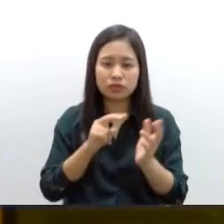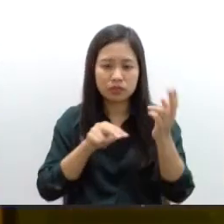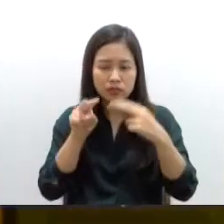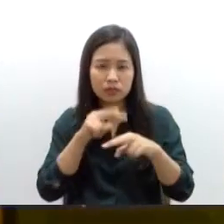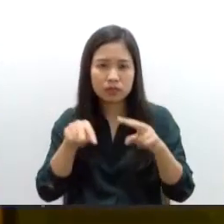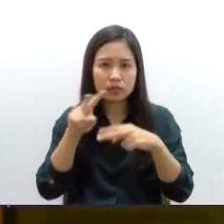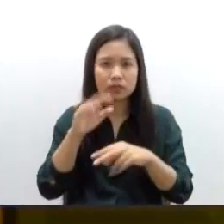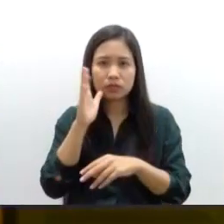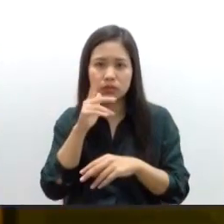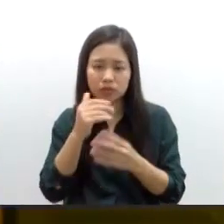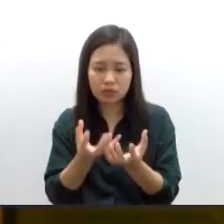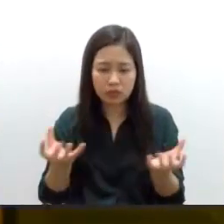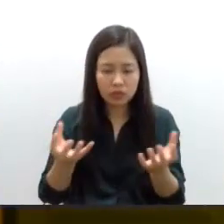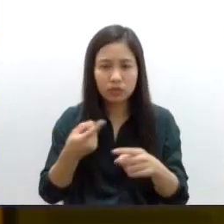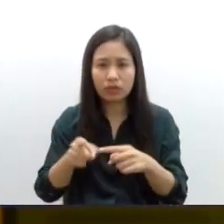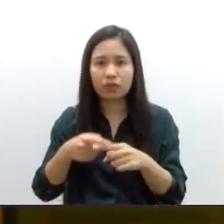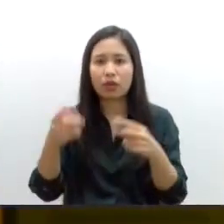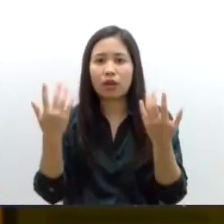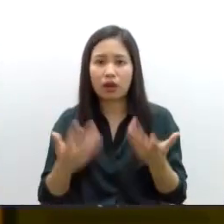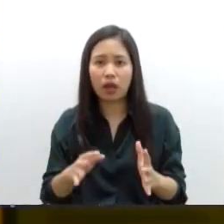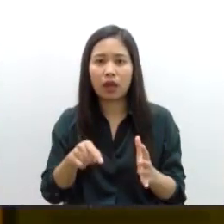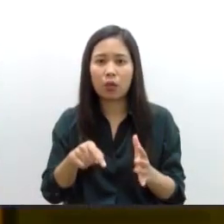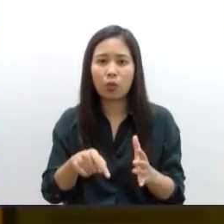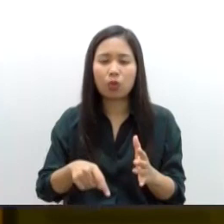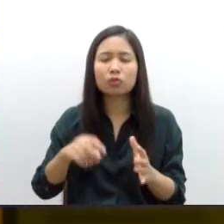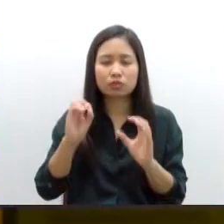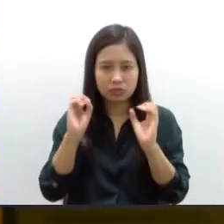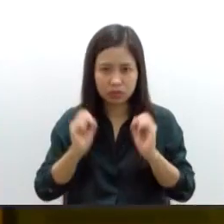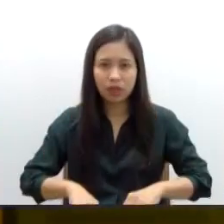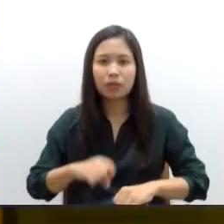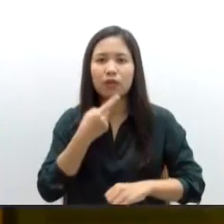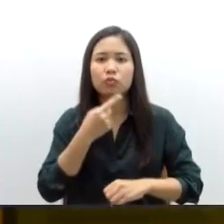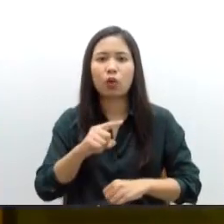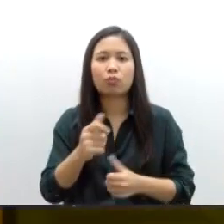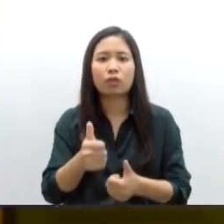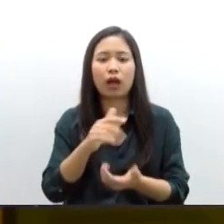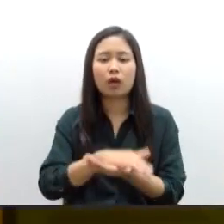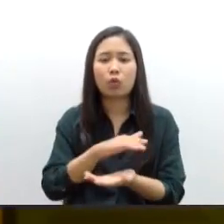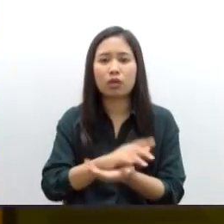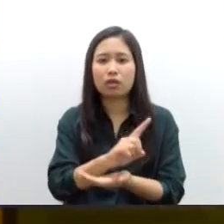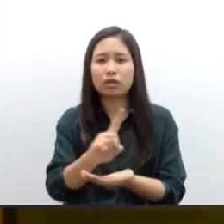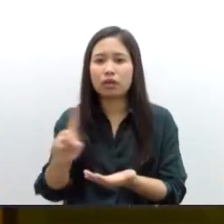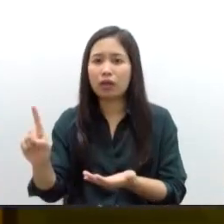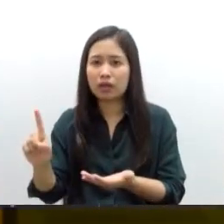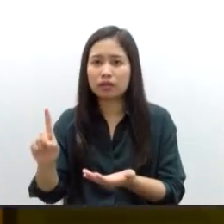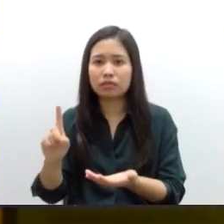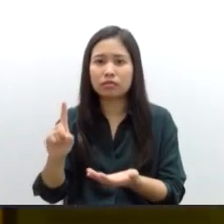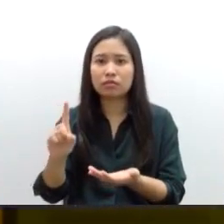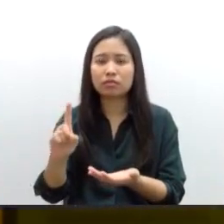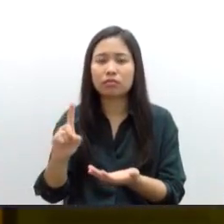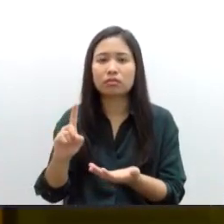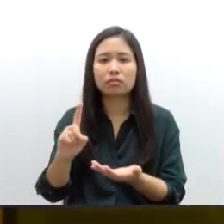อุปกรณ์อะไรต่างๆแล้วเนี่ยจะสามารถบอกได้ว่าโรงเรียนไหนถึงแม้ว่าจะไม่ได้